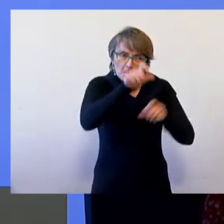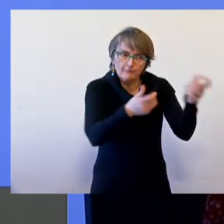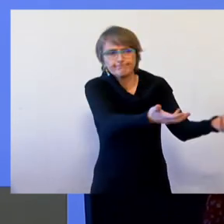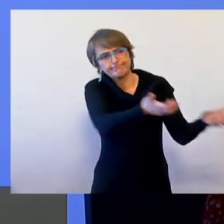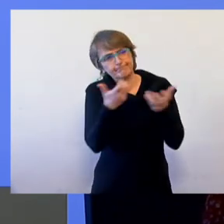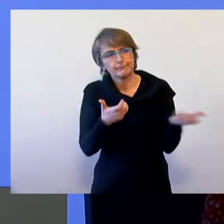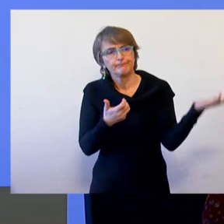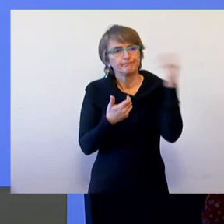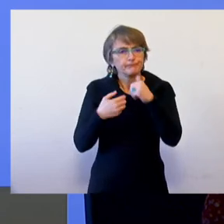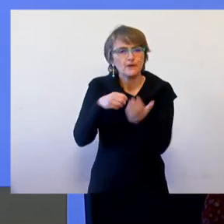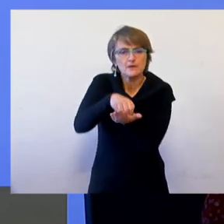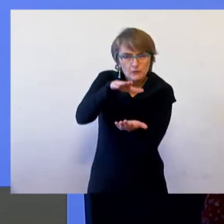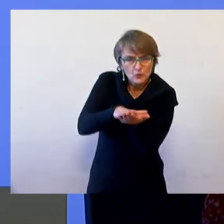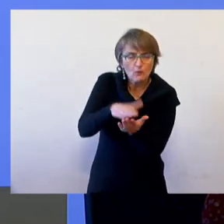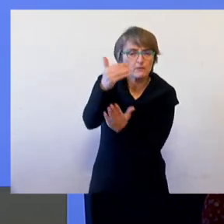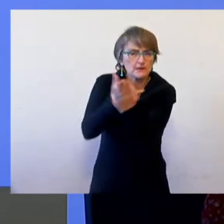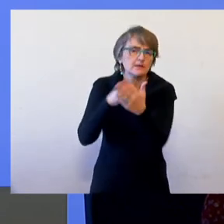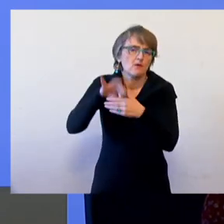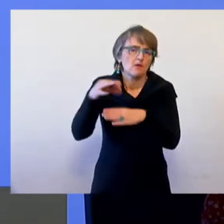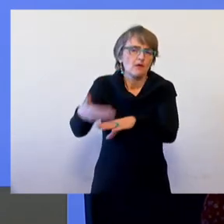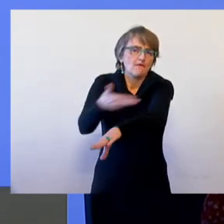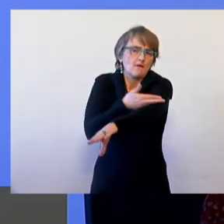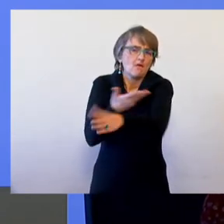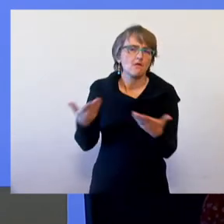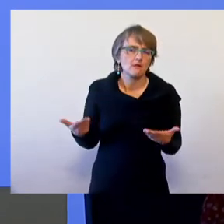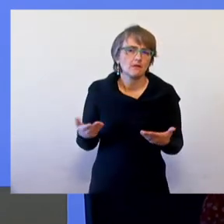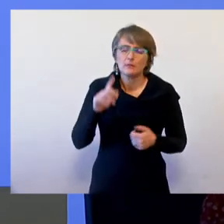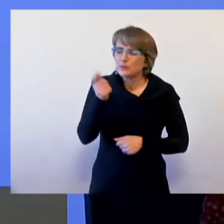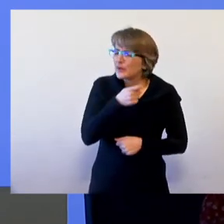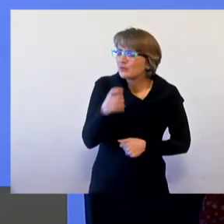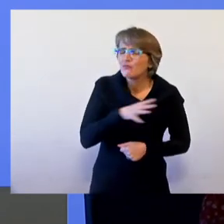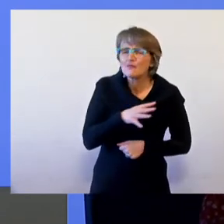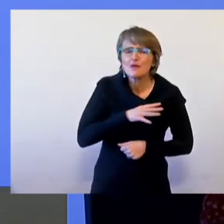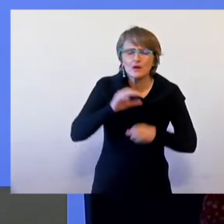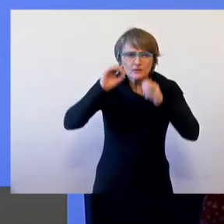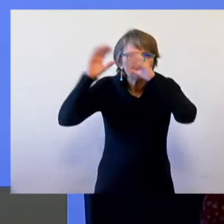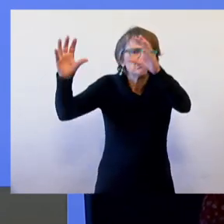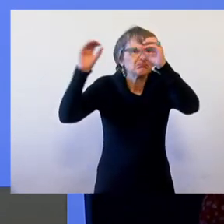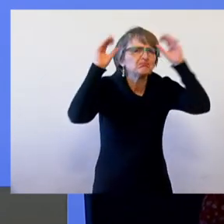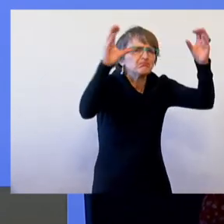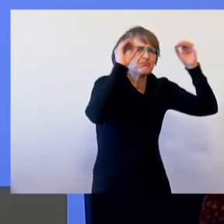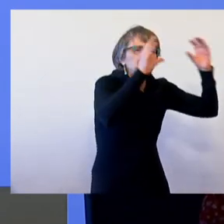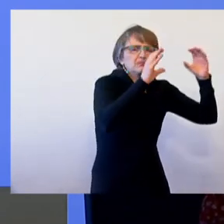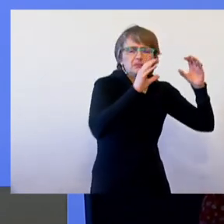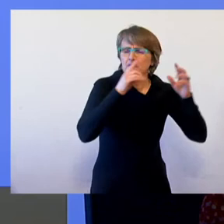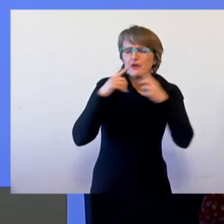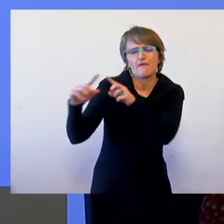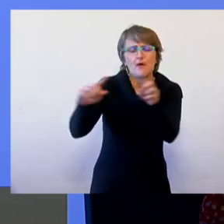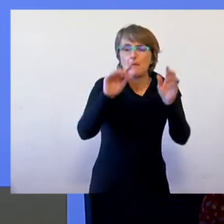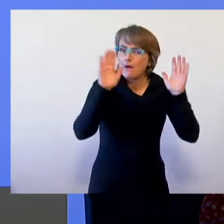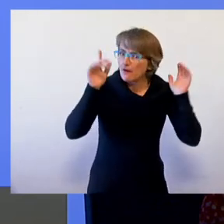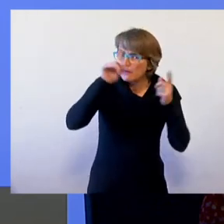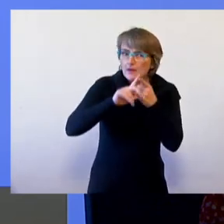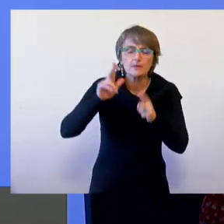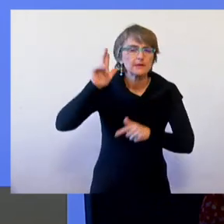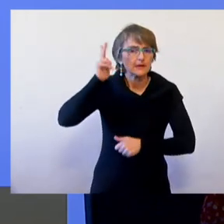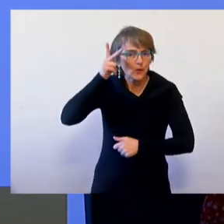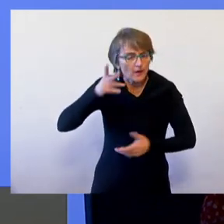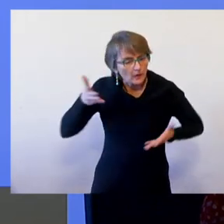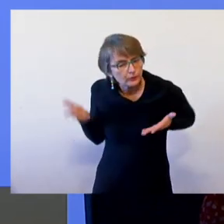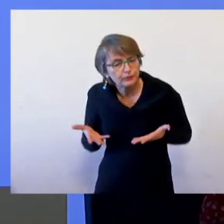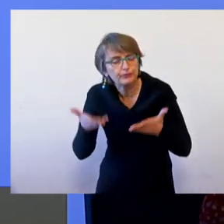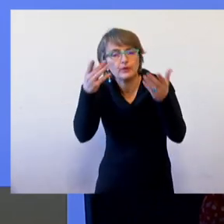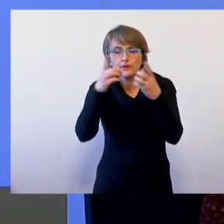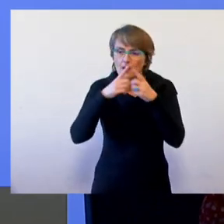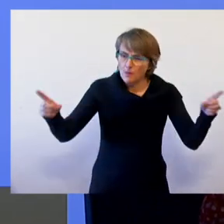travailler collectivement, car au-delà de nos appréciations différentes, la promotion de la citoyenneté, l'exercice démocratique doivent